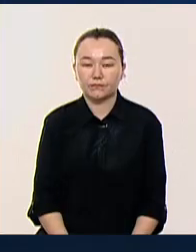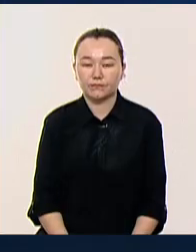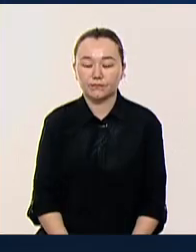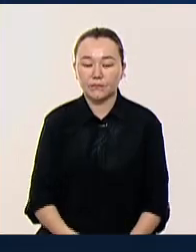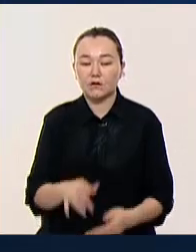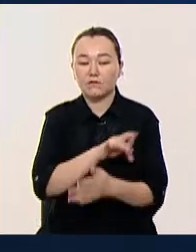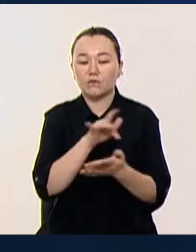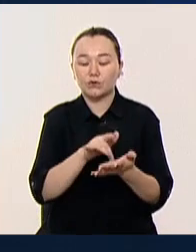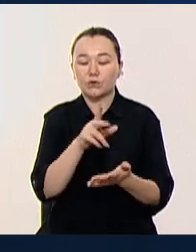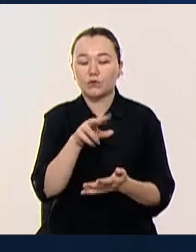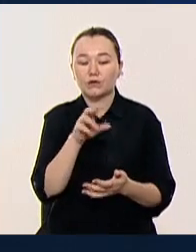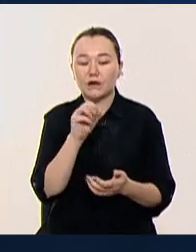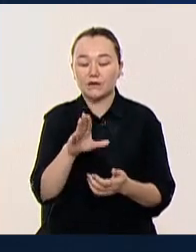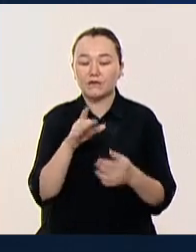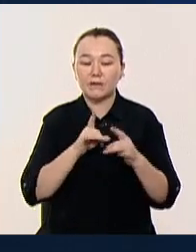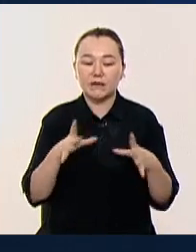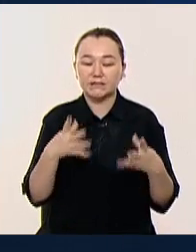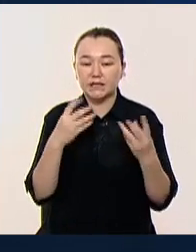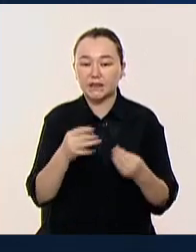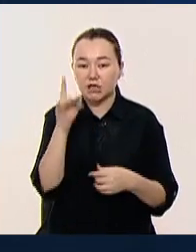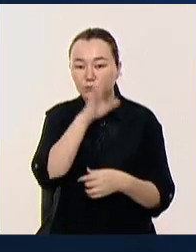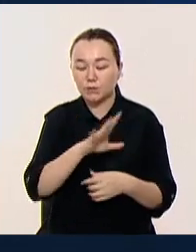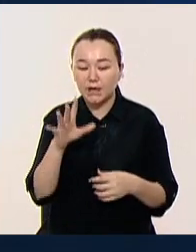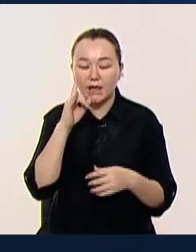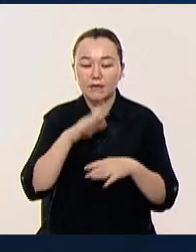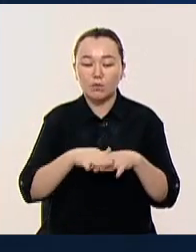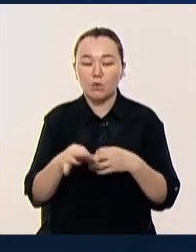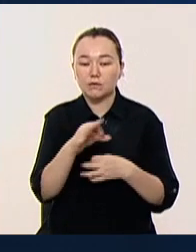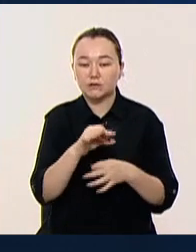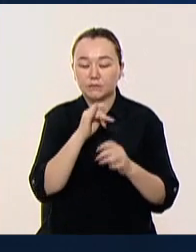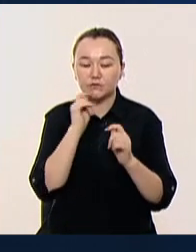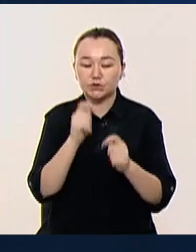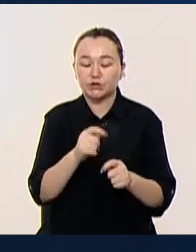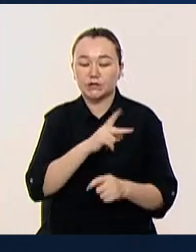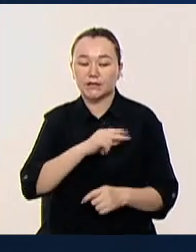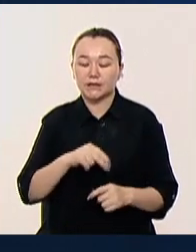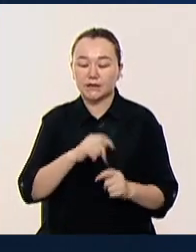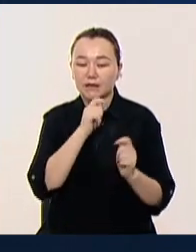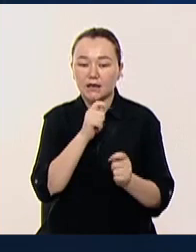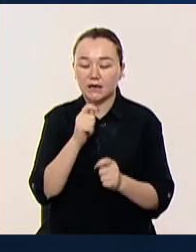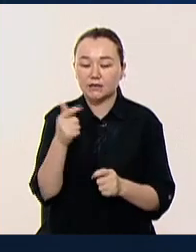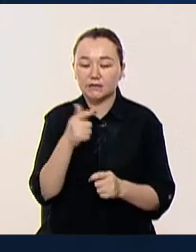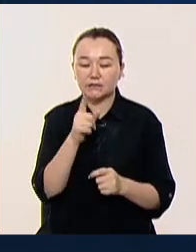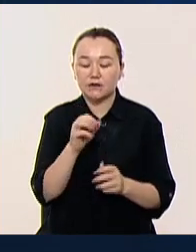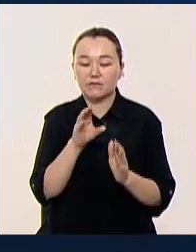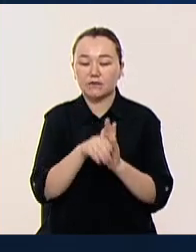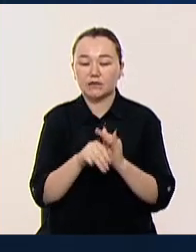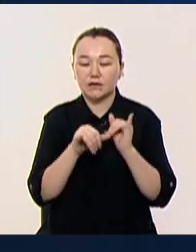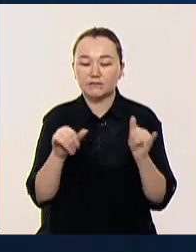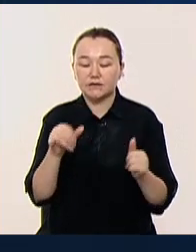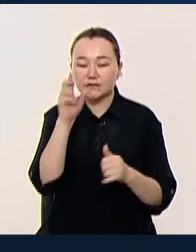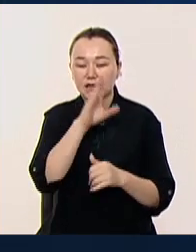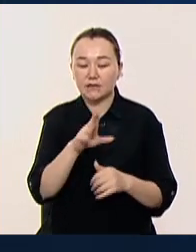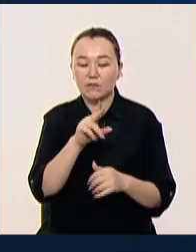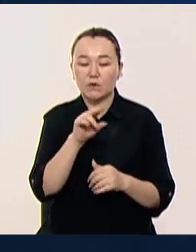В городе Кунаев в канун празднования Дня Республики аким области вручил государственные награды гражданам за вклад в развитие страны.